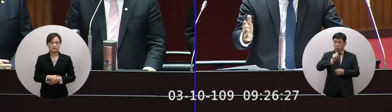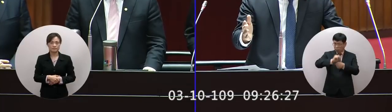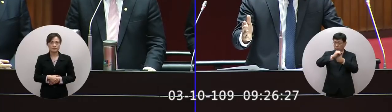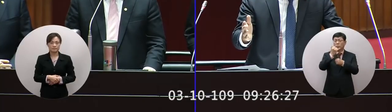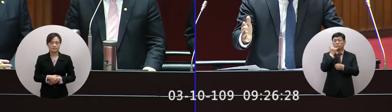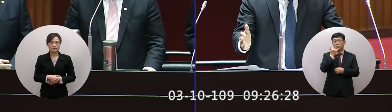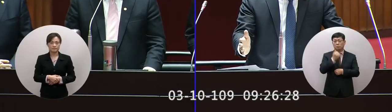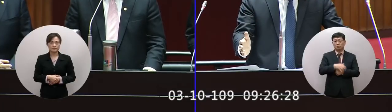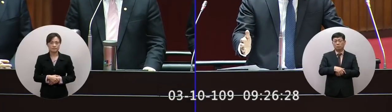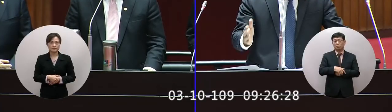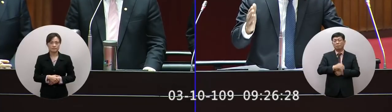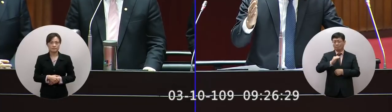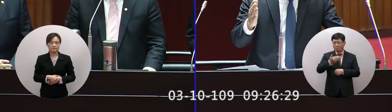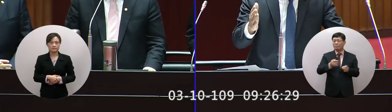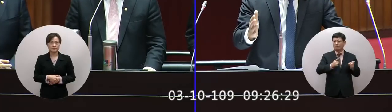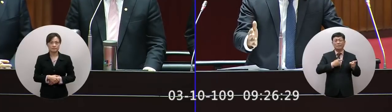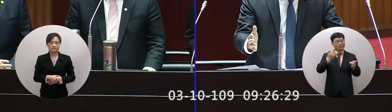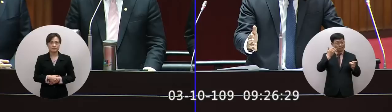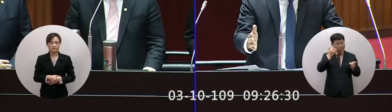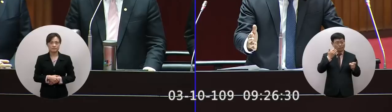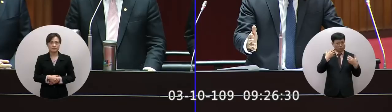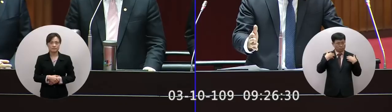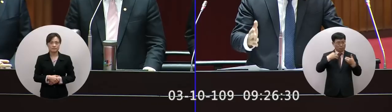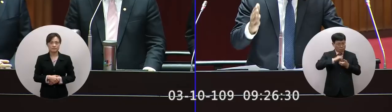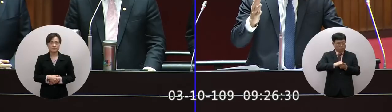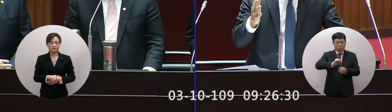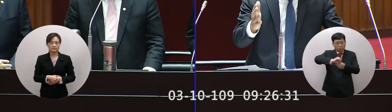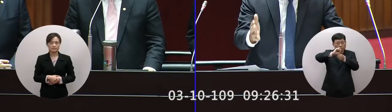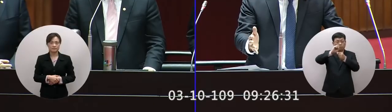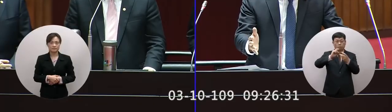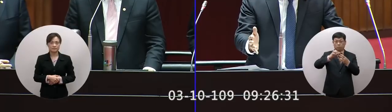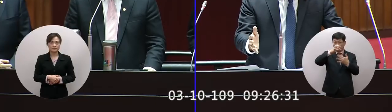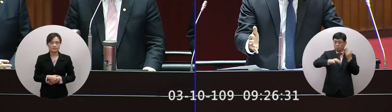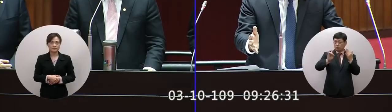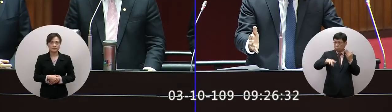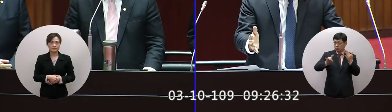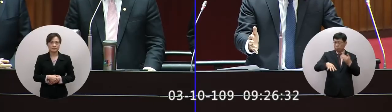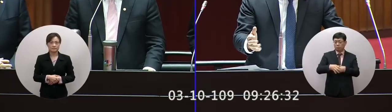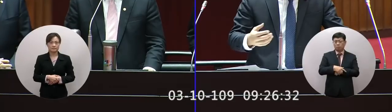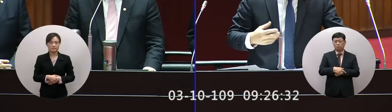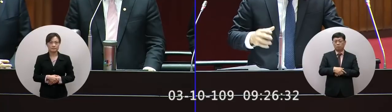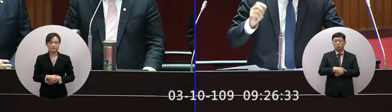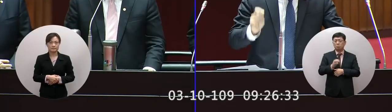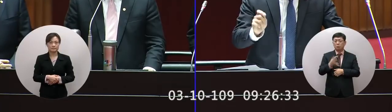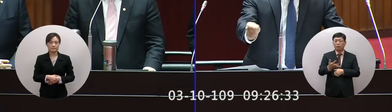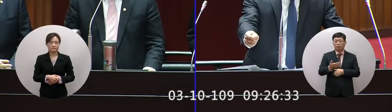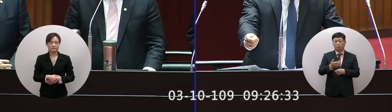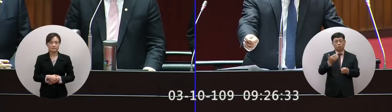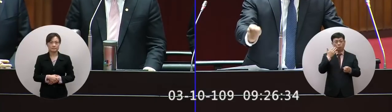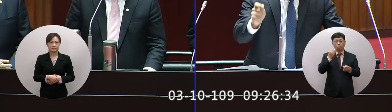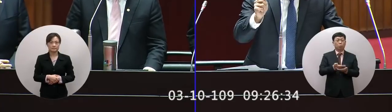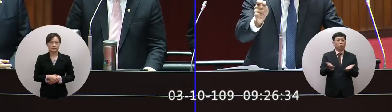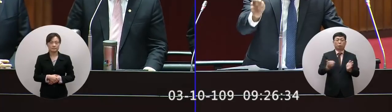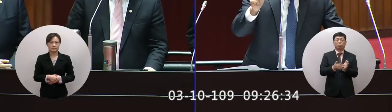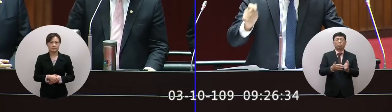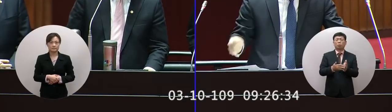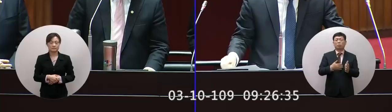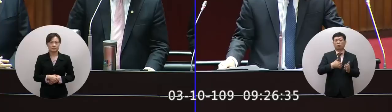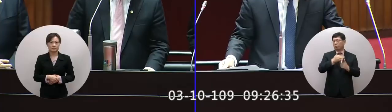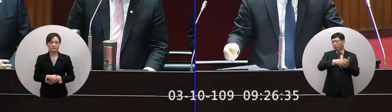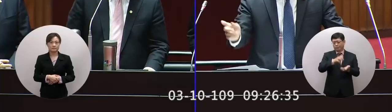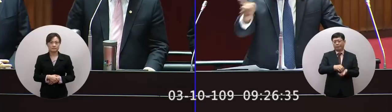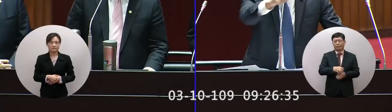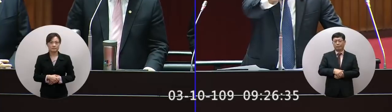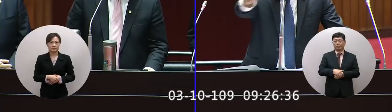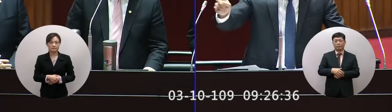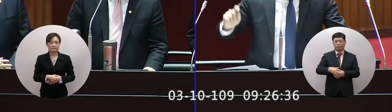加，但是谁来决定增加，标准在哪里？因为你一旦发放之后，我跟院长保